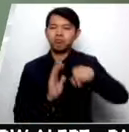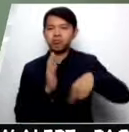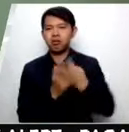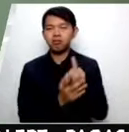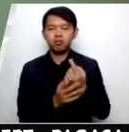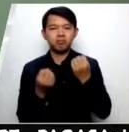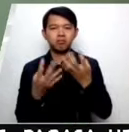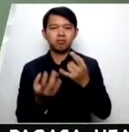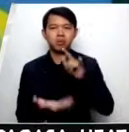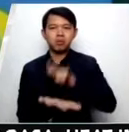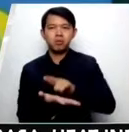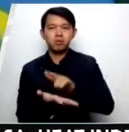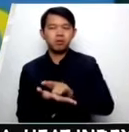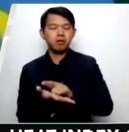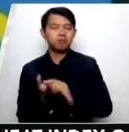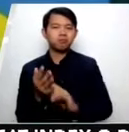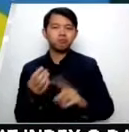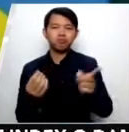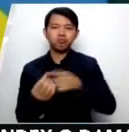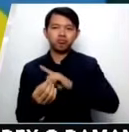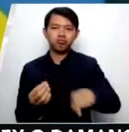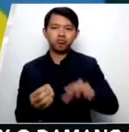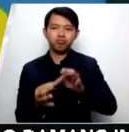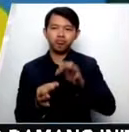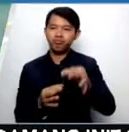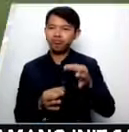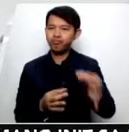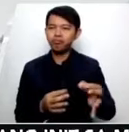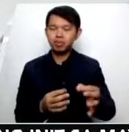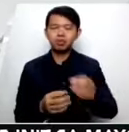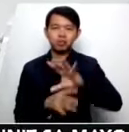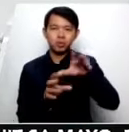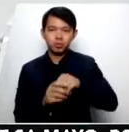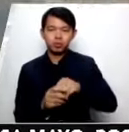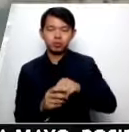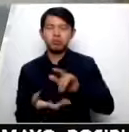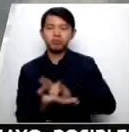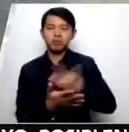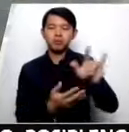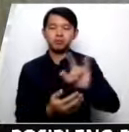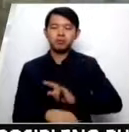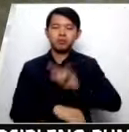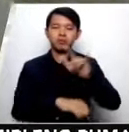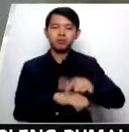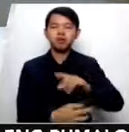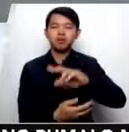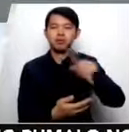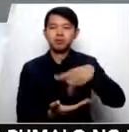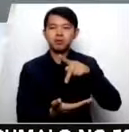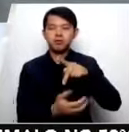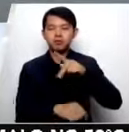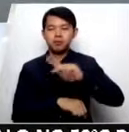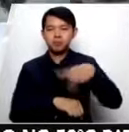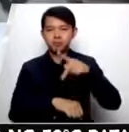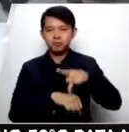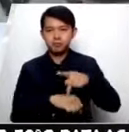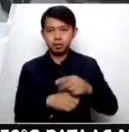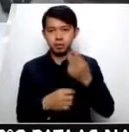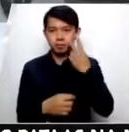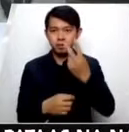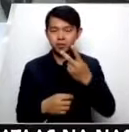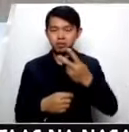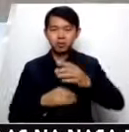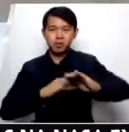delayed diverted kasama ang ilang byahe mula Pilipinas sa labas Ngaran hal wala ang kalsada maraming